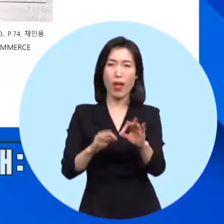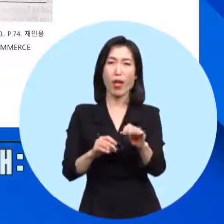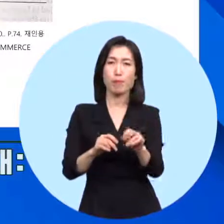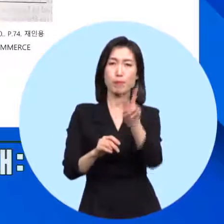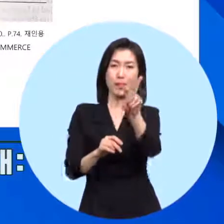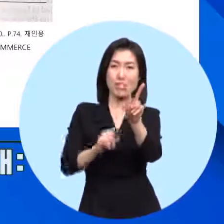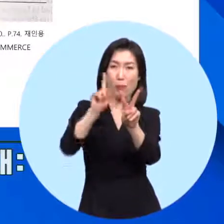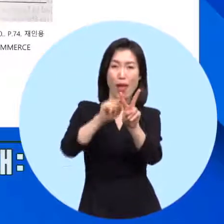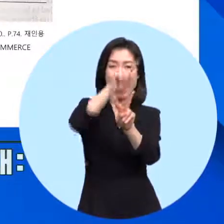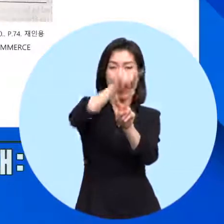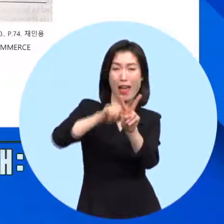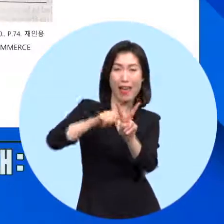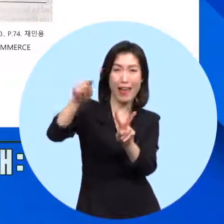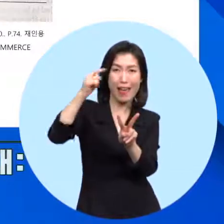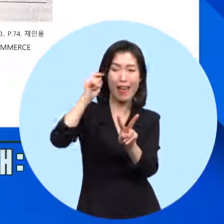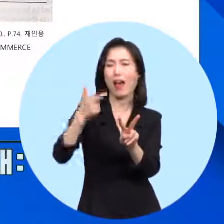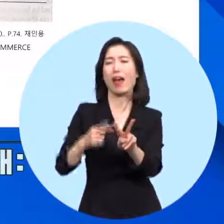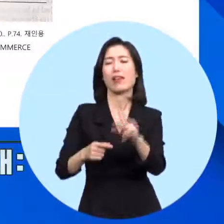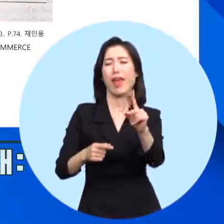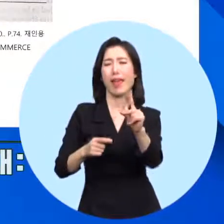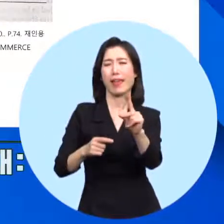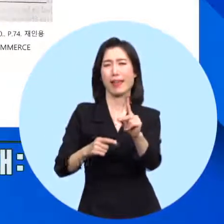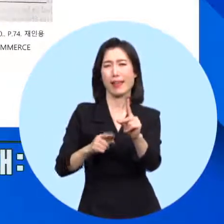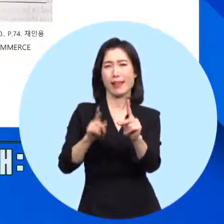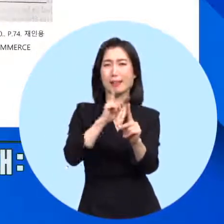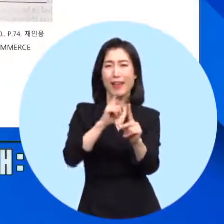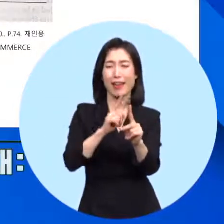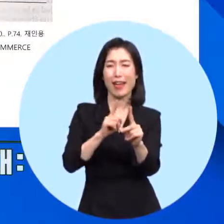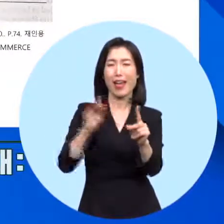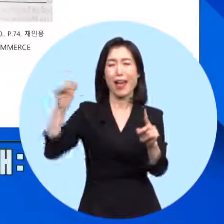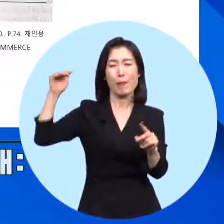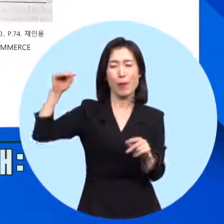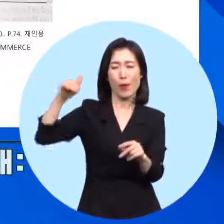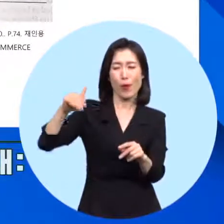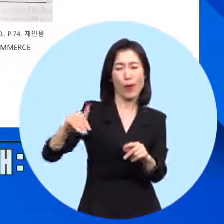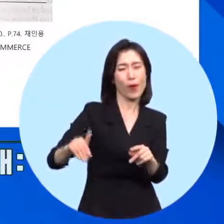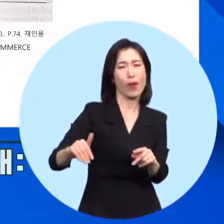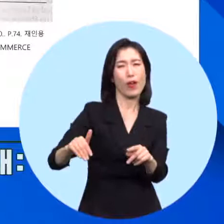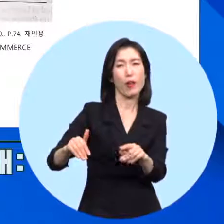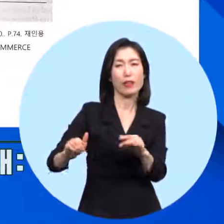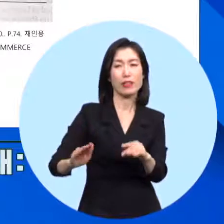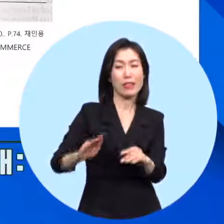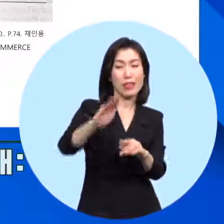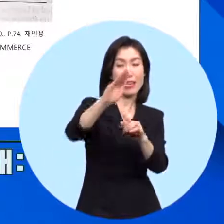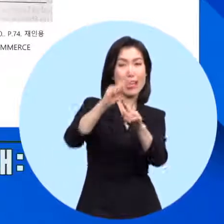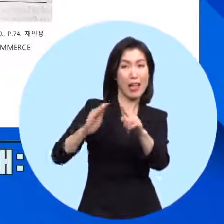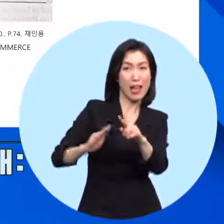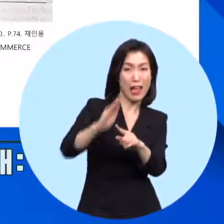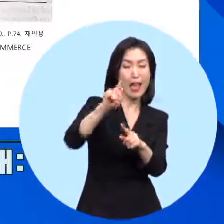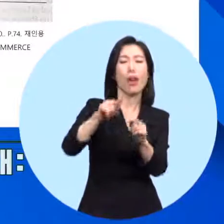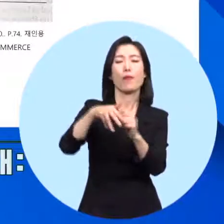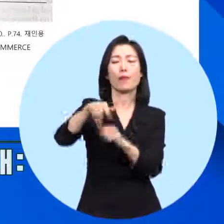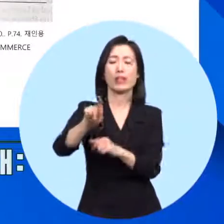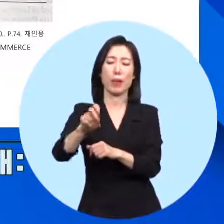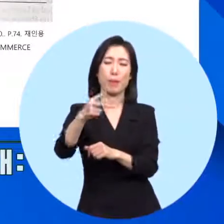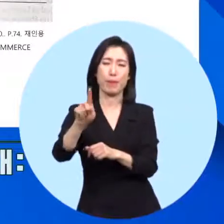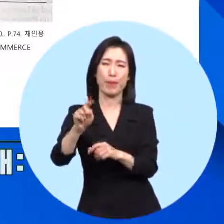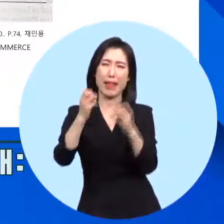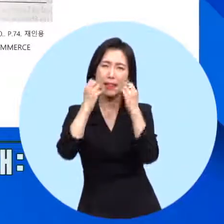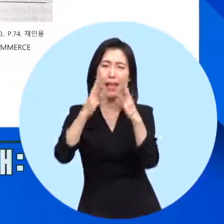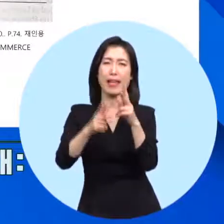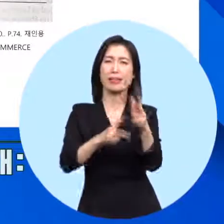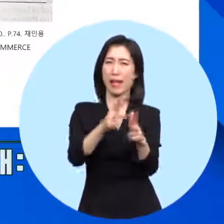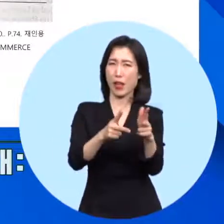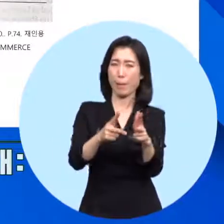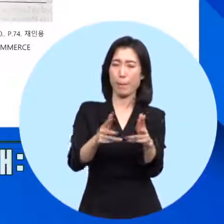회복 전략이다. 침체에서 회복으로 가는 것은 첨단 산업이고 국가의 도움이